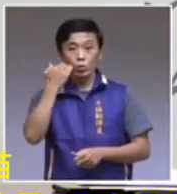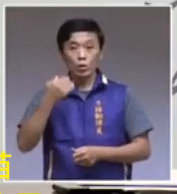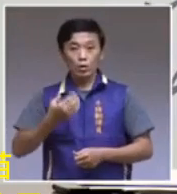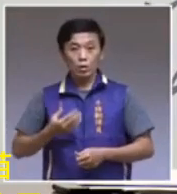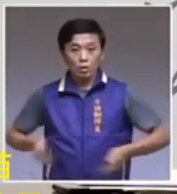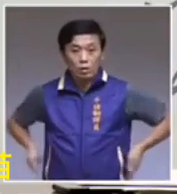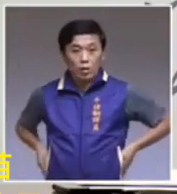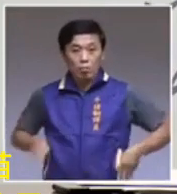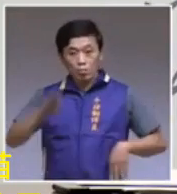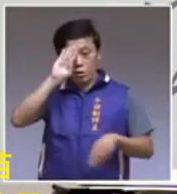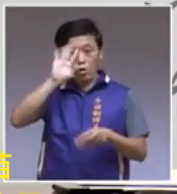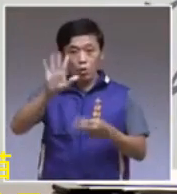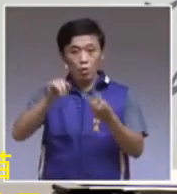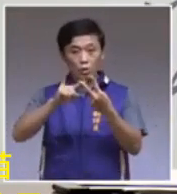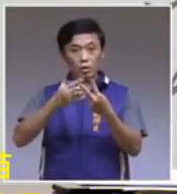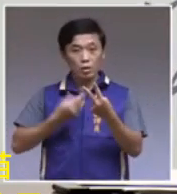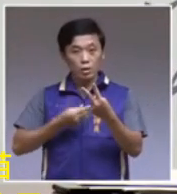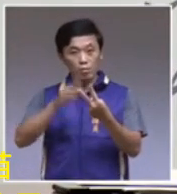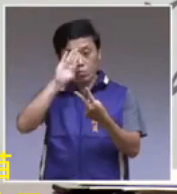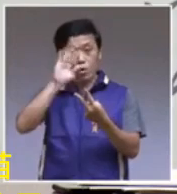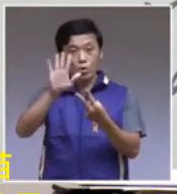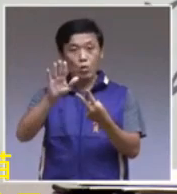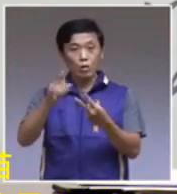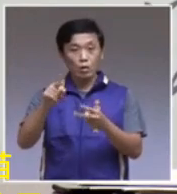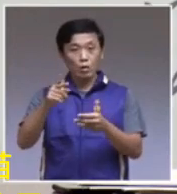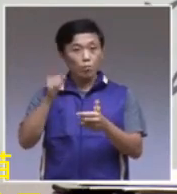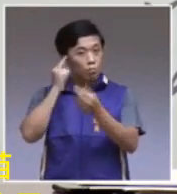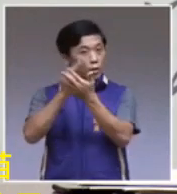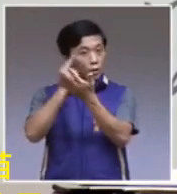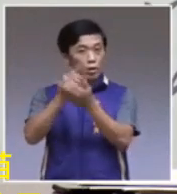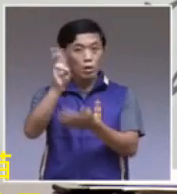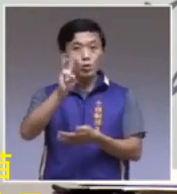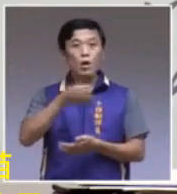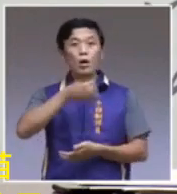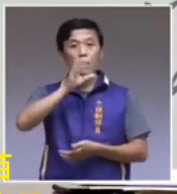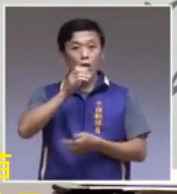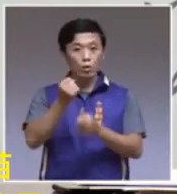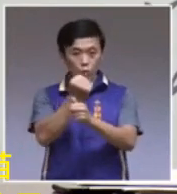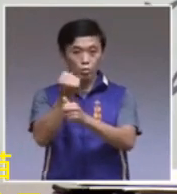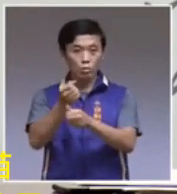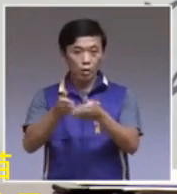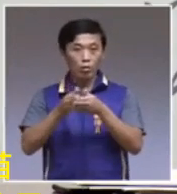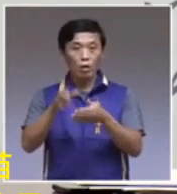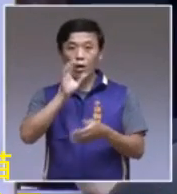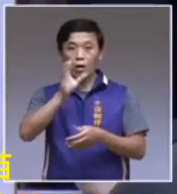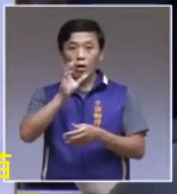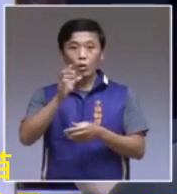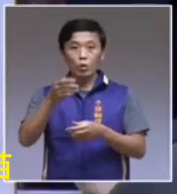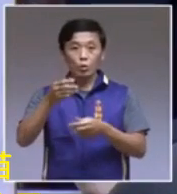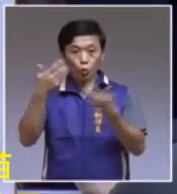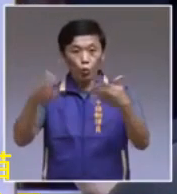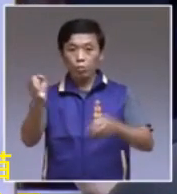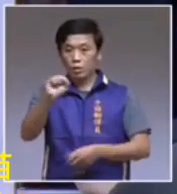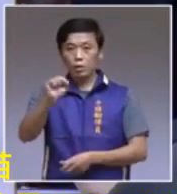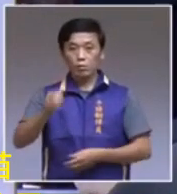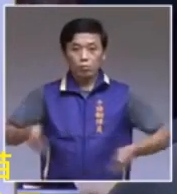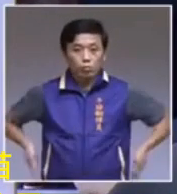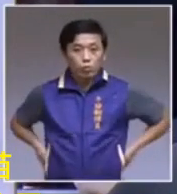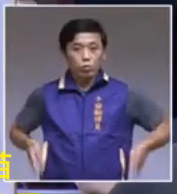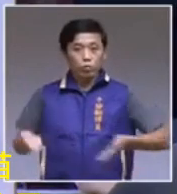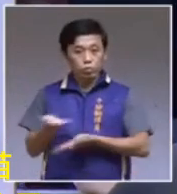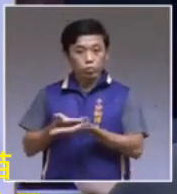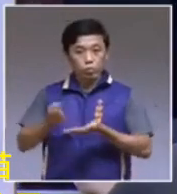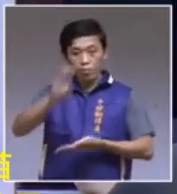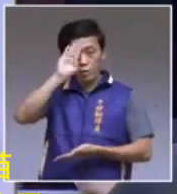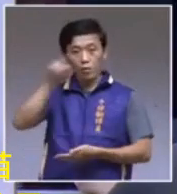疾病，你要去控制你每一天的水分，那这个就不能够多喝。所以洗肾的病人因为